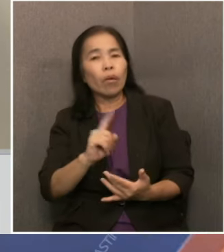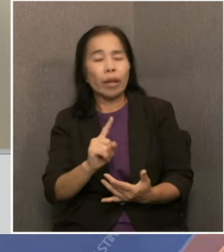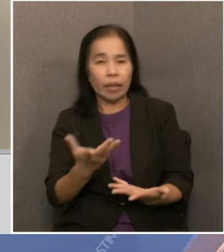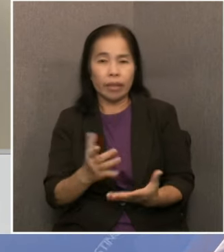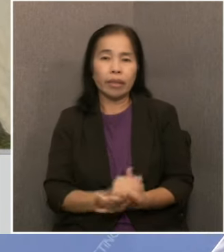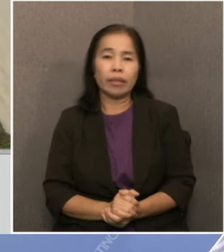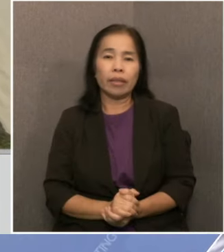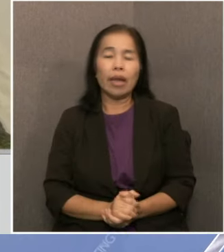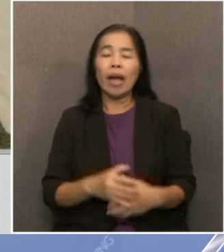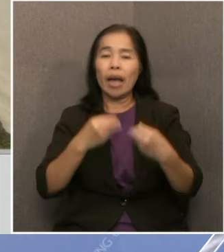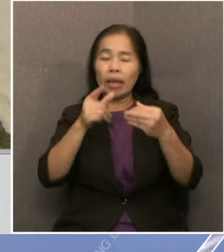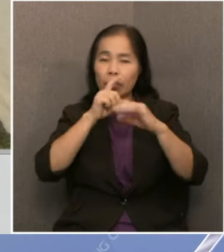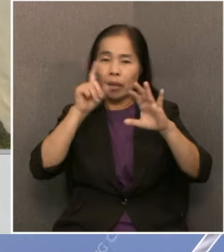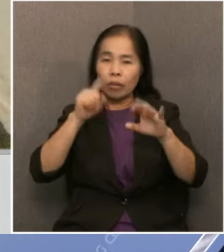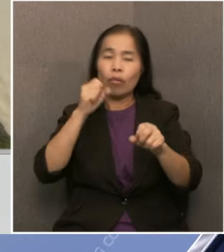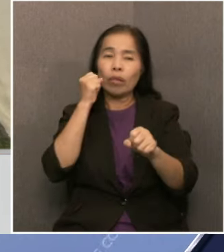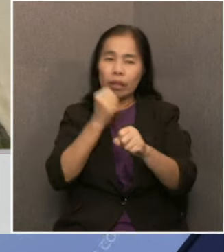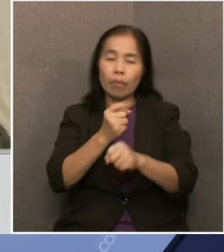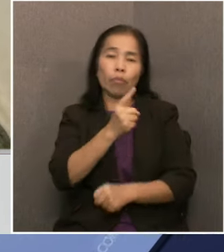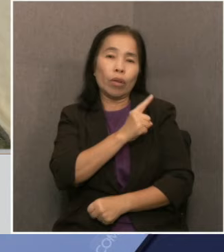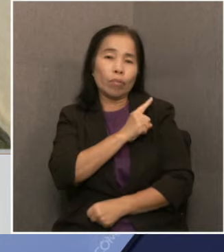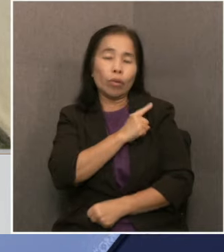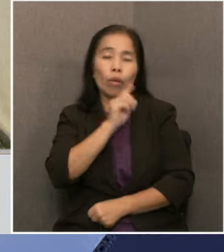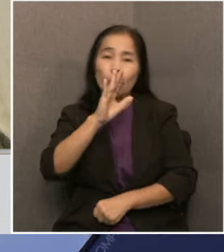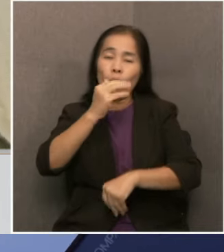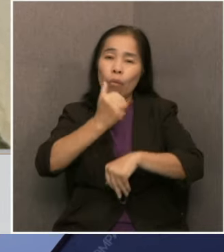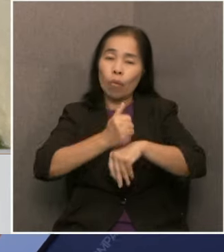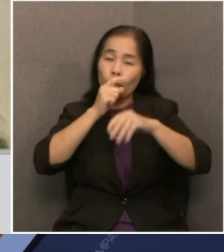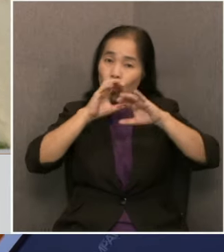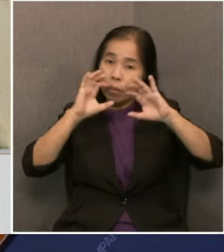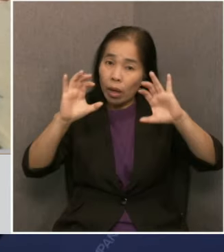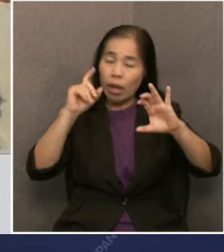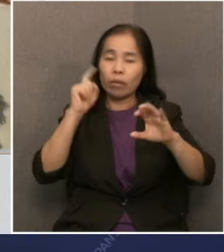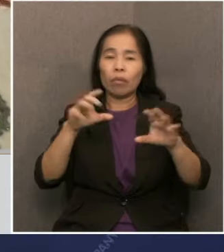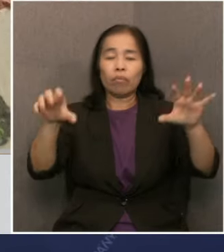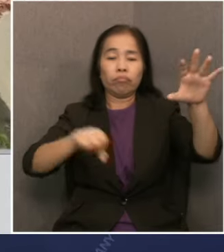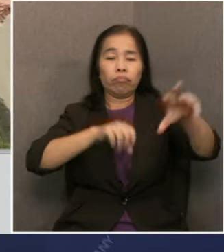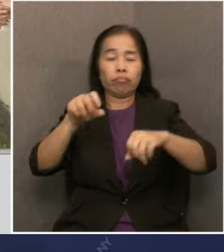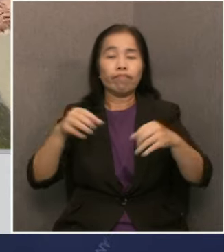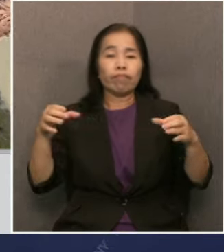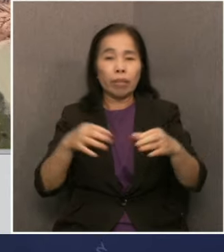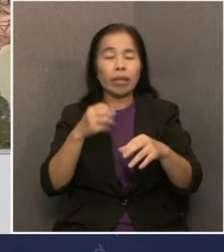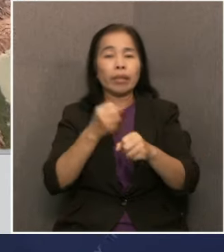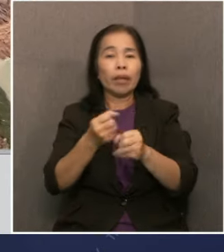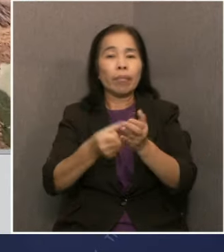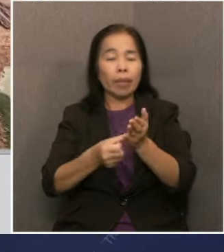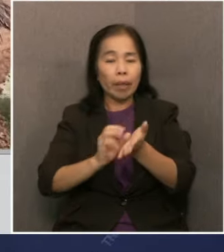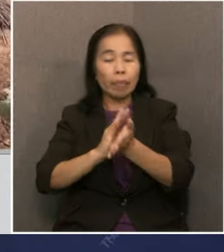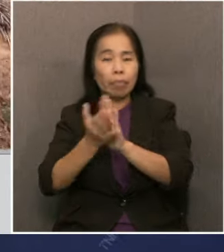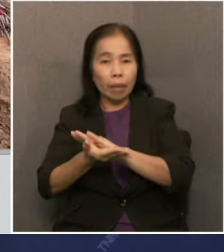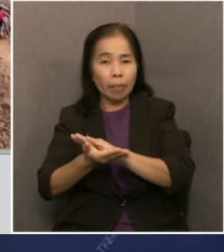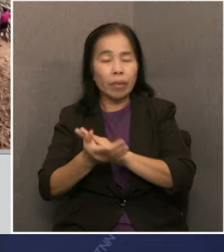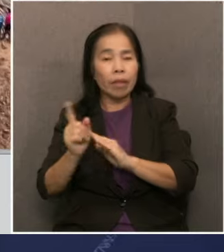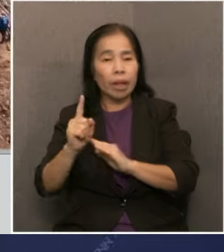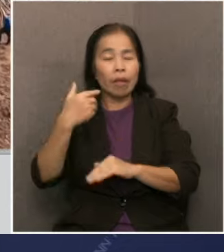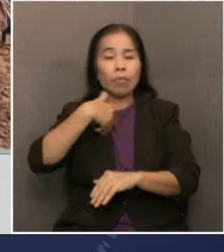มเปการบ้านที่ท่านคณวาคุรับผดชบขฟ้คือบูรณาการกคอเรื่องพวกนี้สำคญแ่นอน องคก